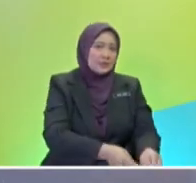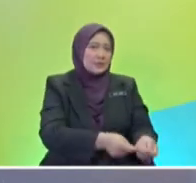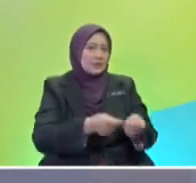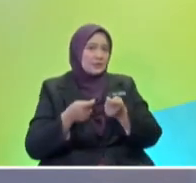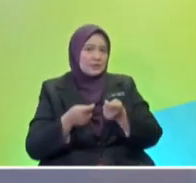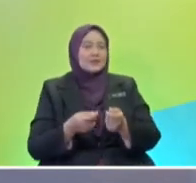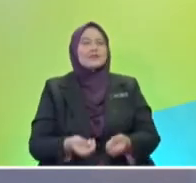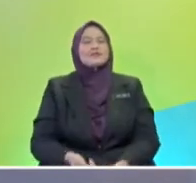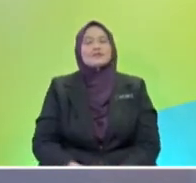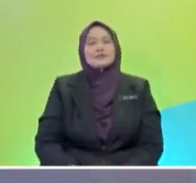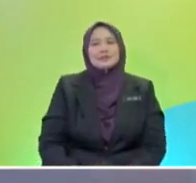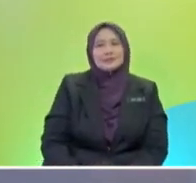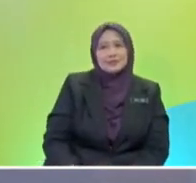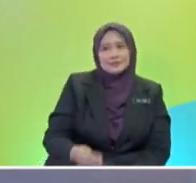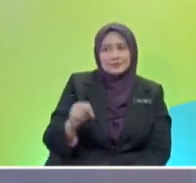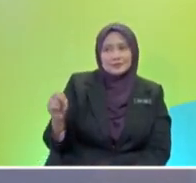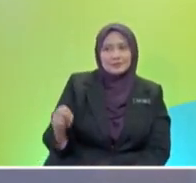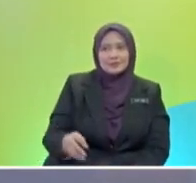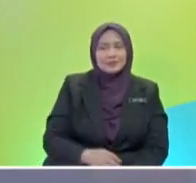tarikan badan